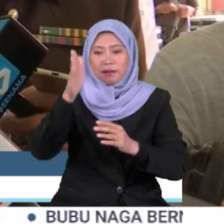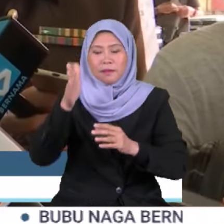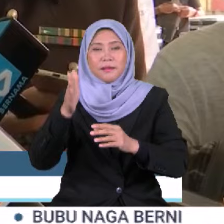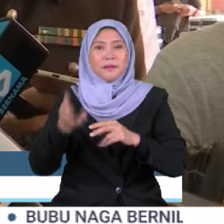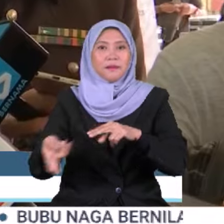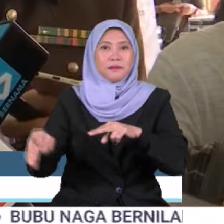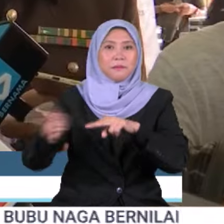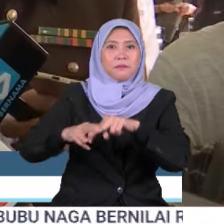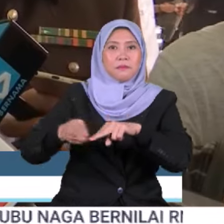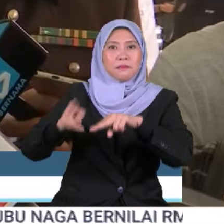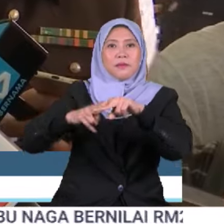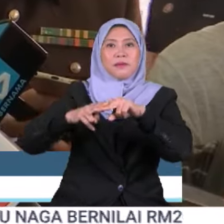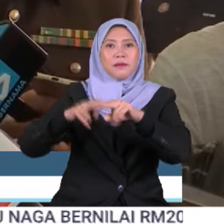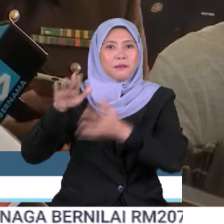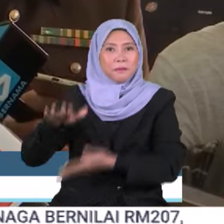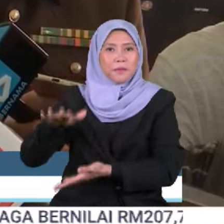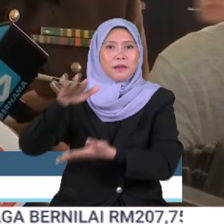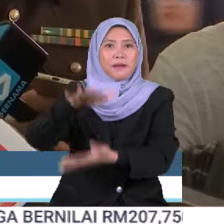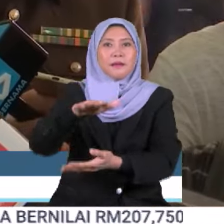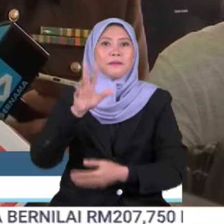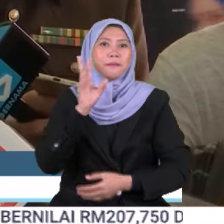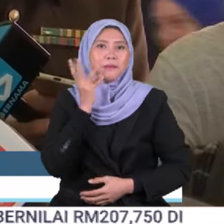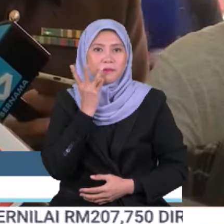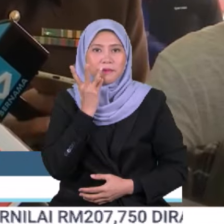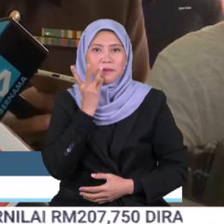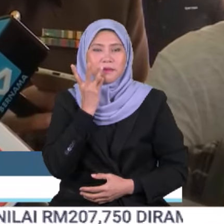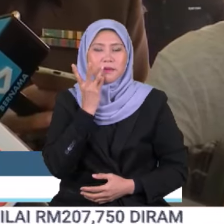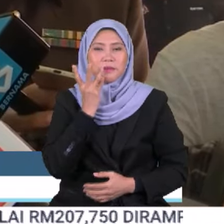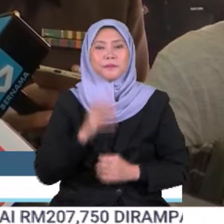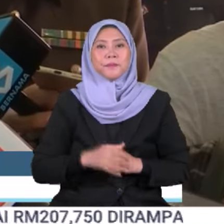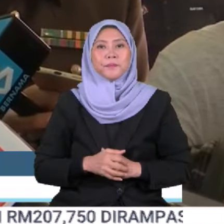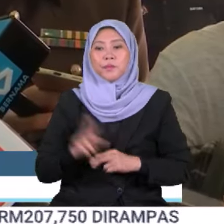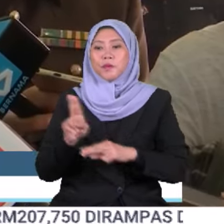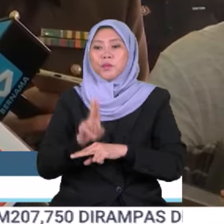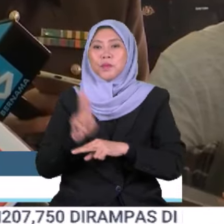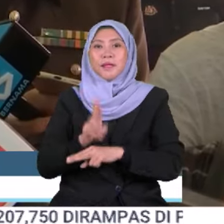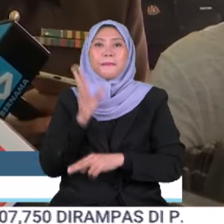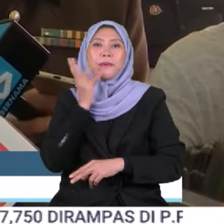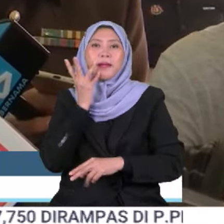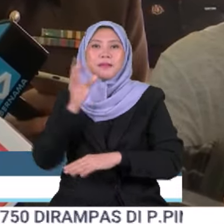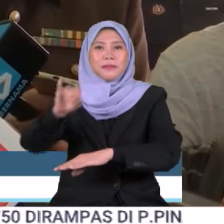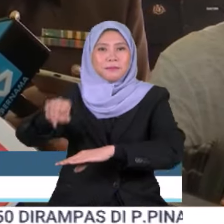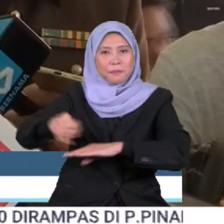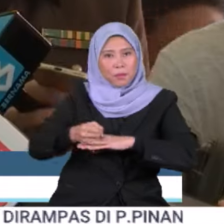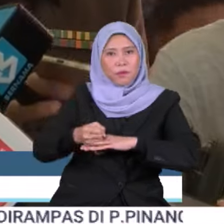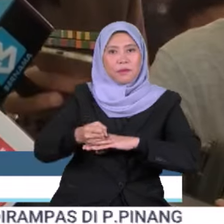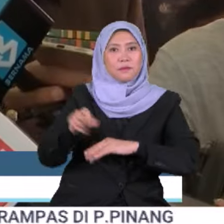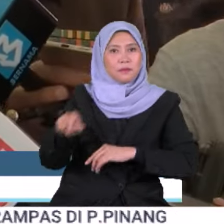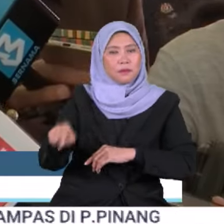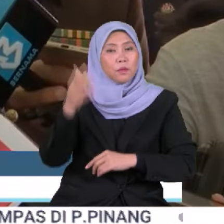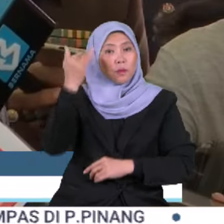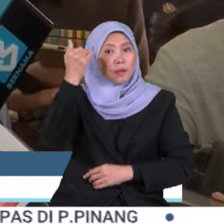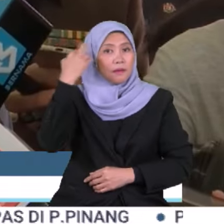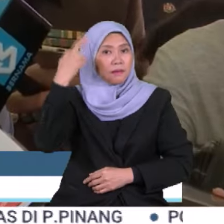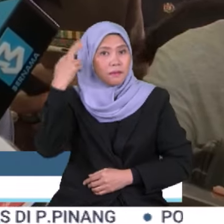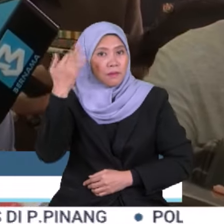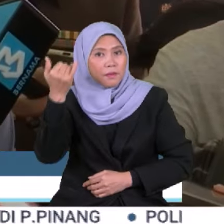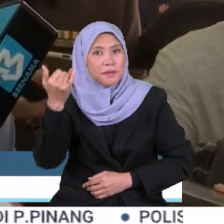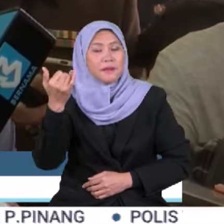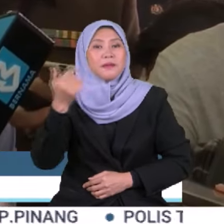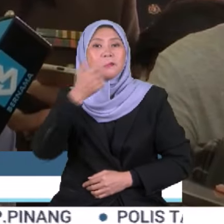tambah bekalan beras dan kita akan gunakan beras import, sebab alasannya